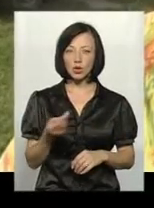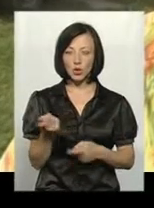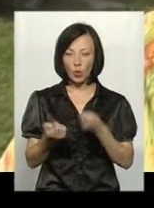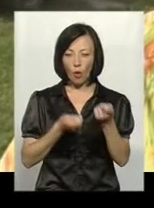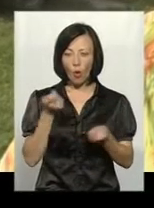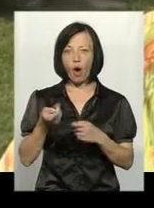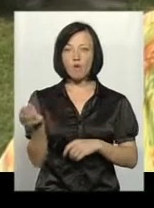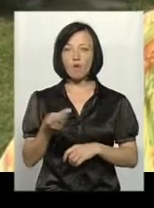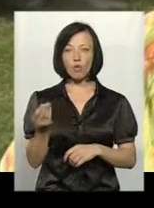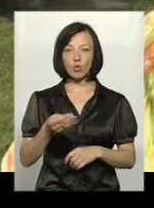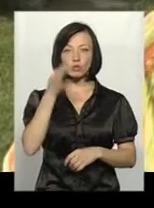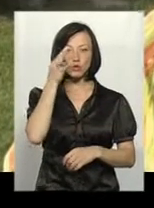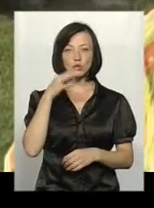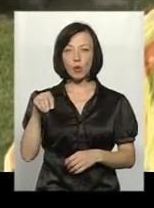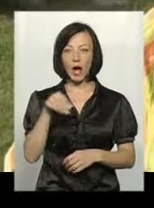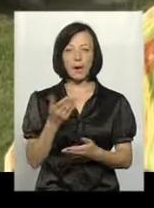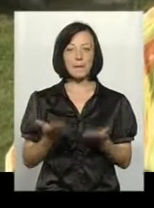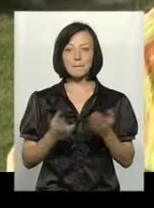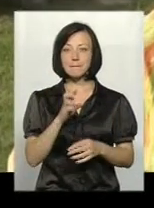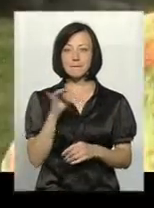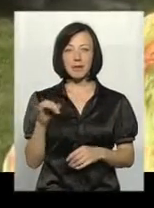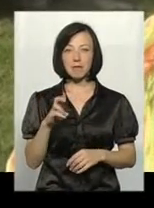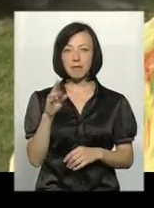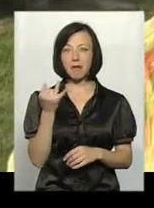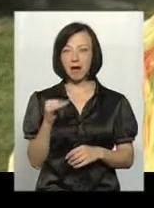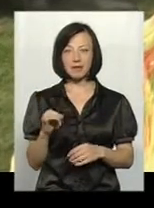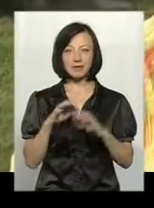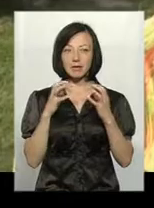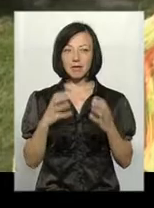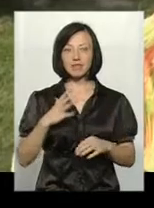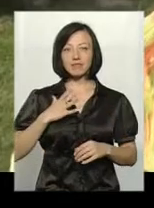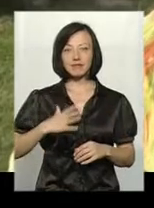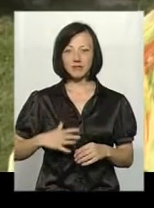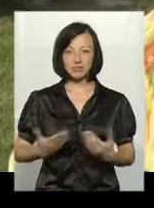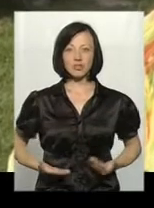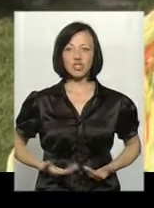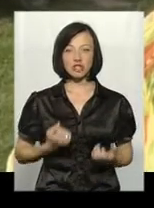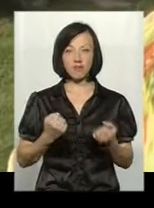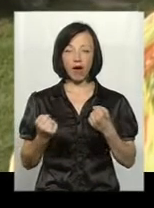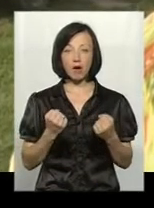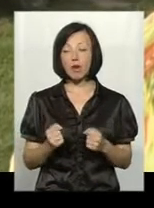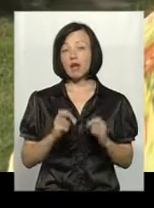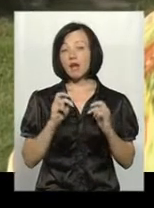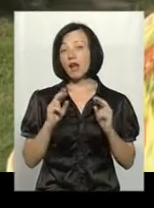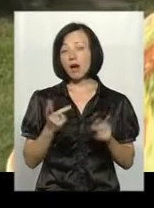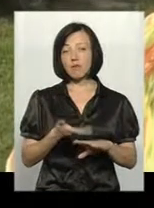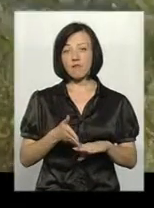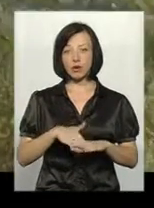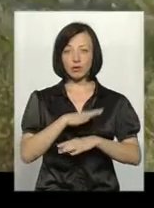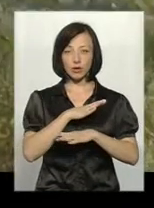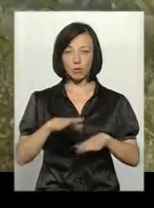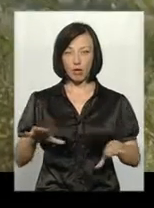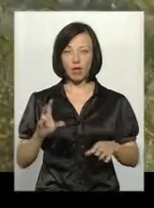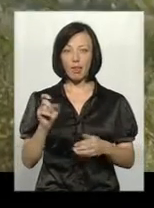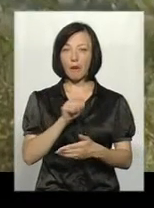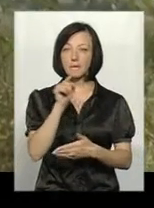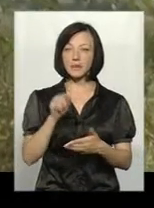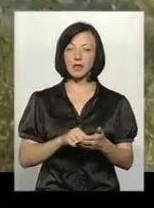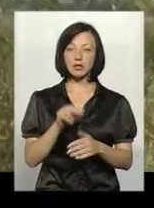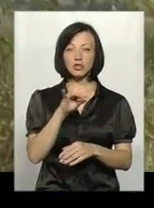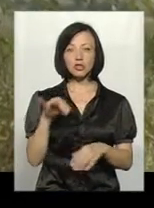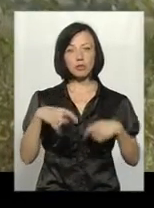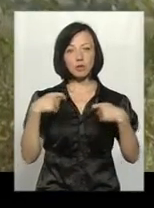цього паю, то не держали б скільки. Так виживаємо. Та хоч як би там важко не було, утім на питання, чи